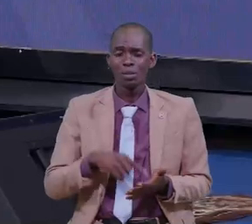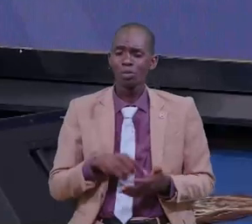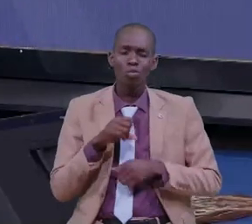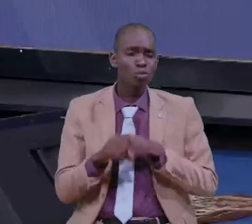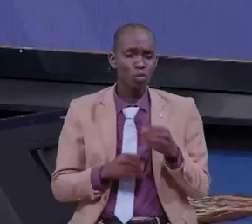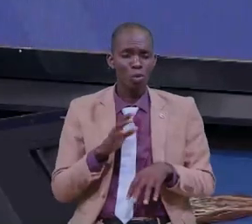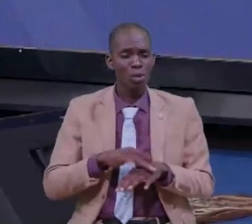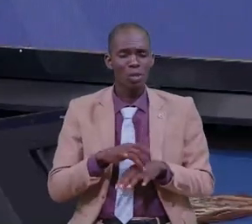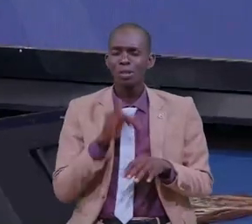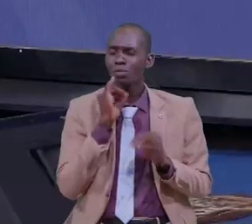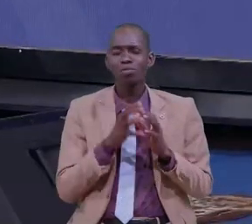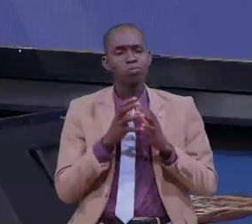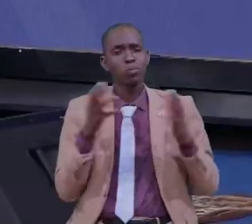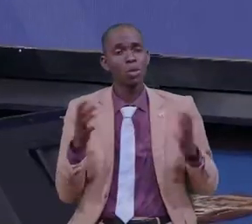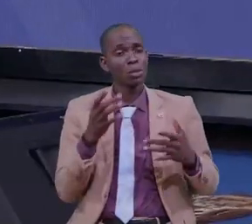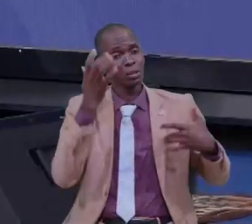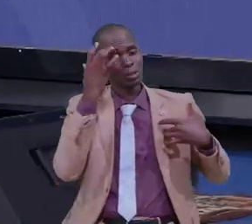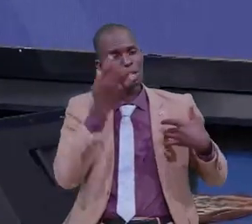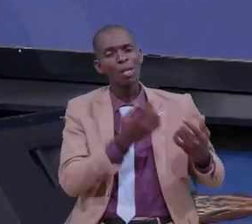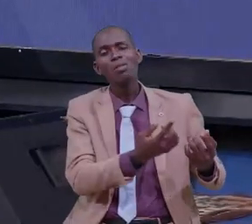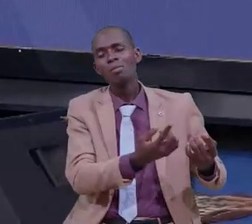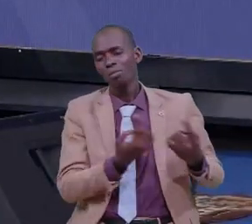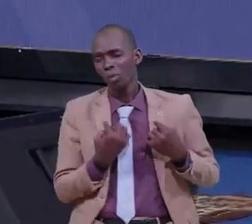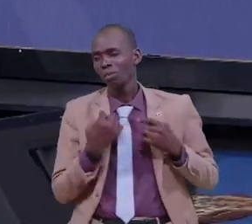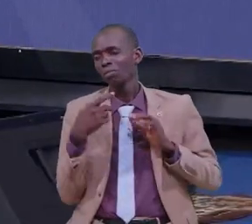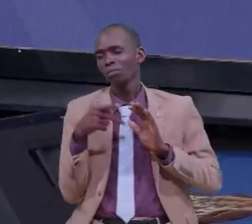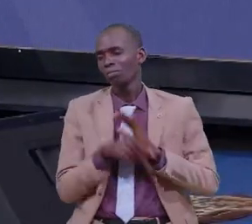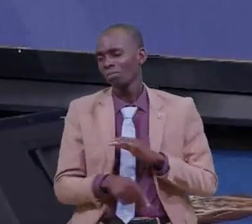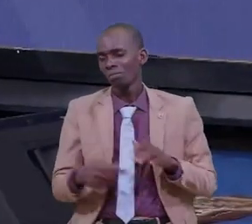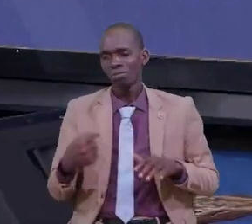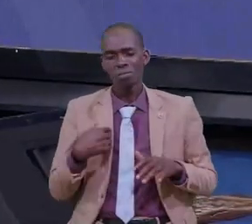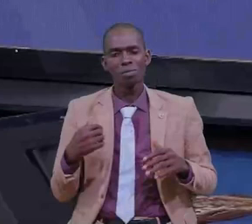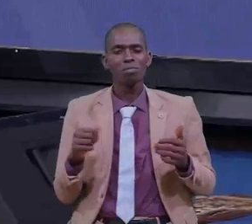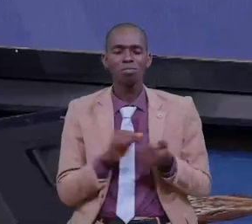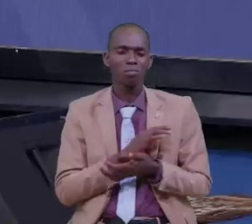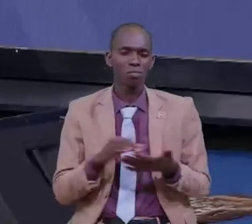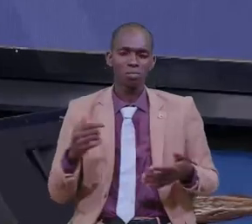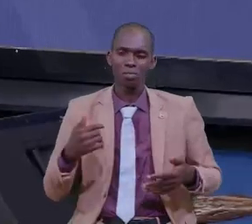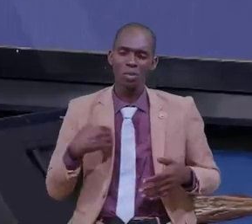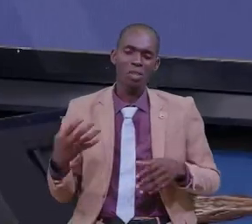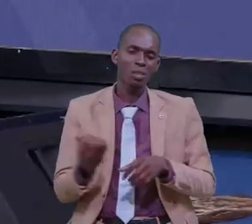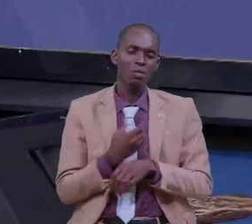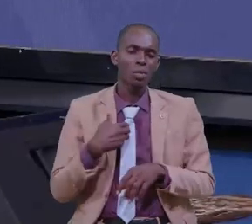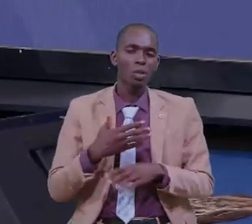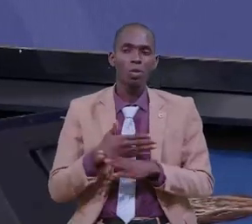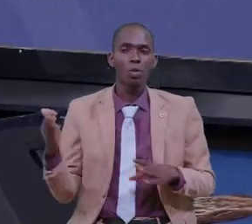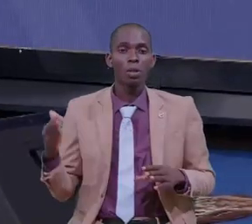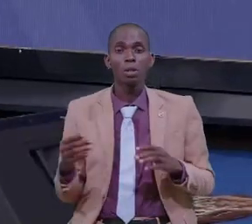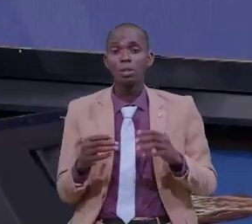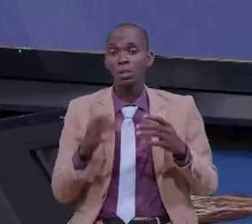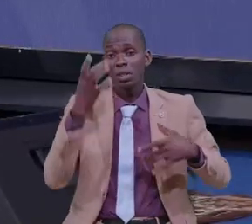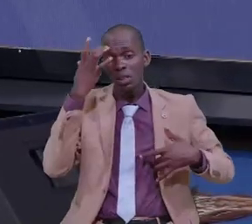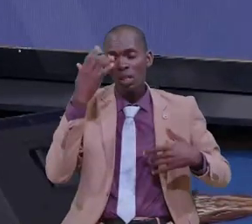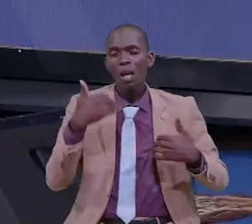Cette souffrance-là est beaucoup. Hein. Maladie. Fais de ton mieux. Fais ton pire.